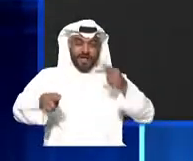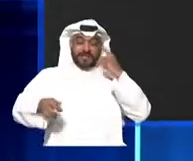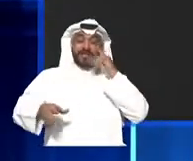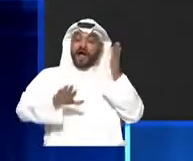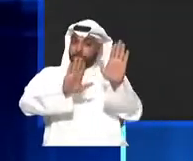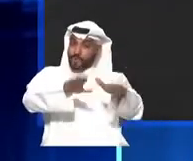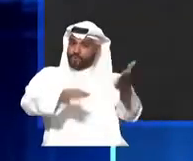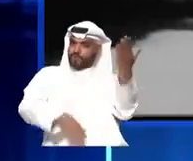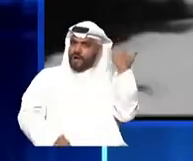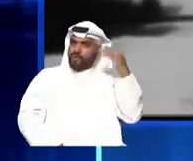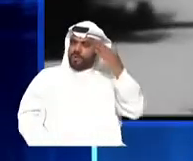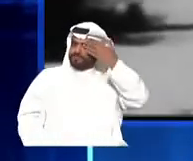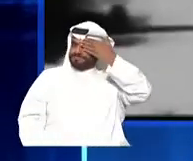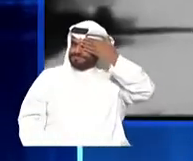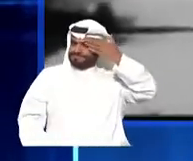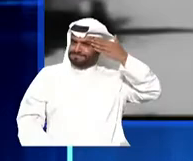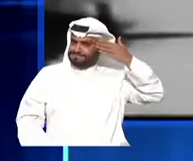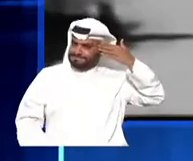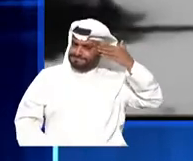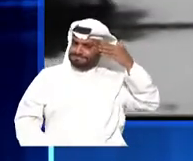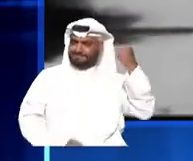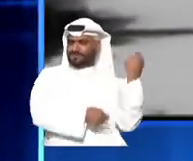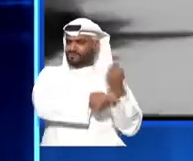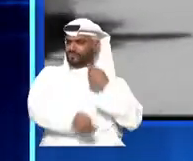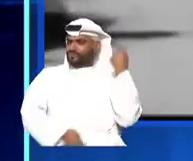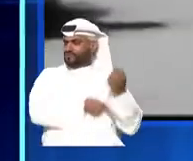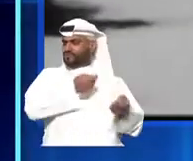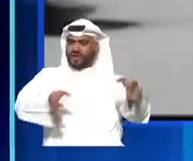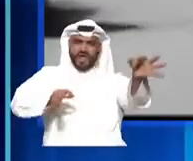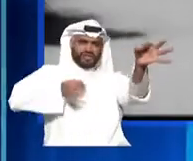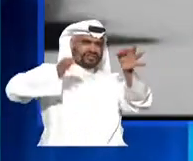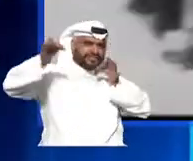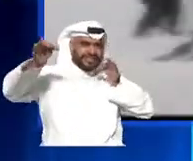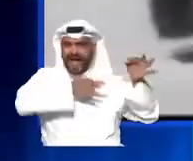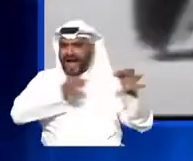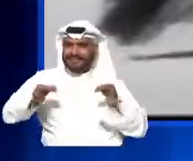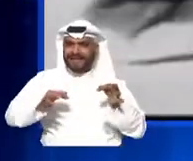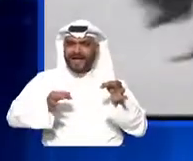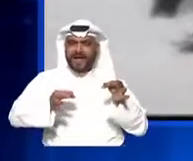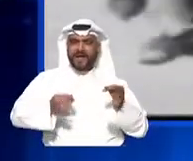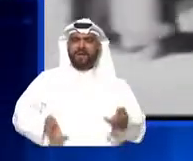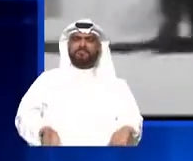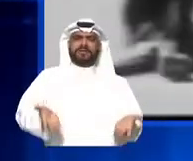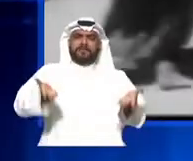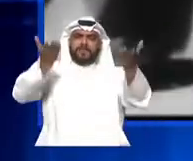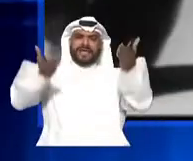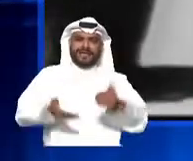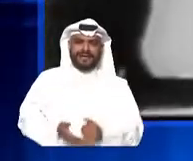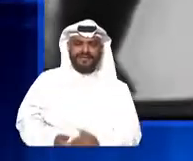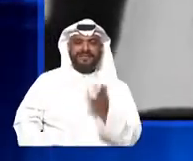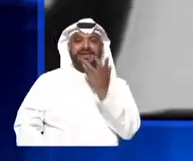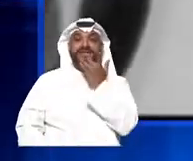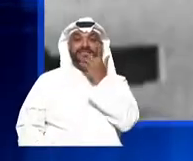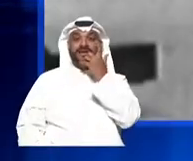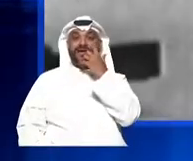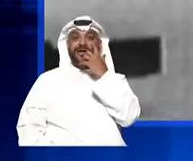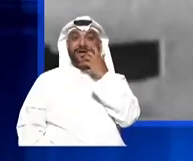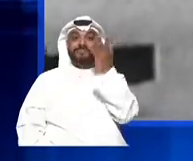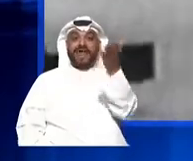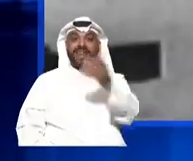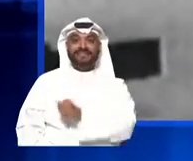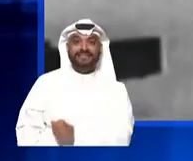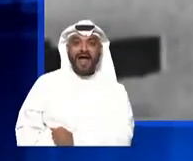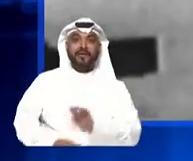في العمل السياسي، يعني وعمالقة متواضعين أيضا. الشيخ عبد الله سالم رحمة الله عليه